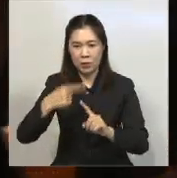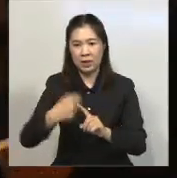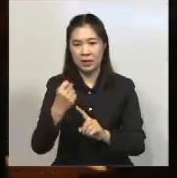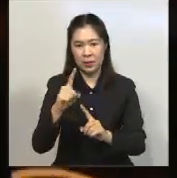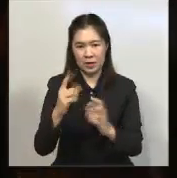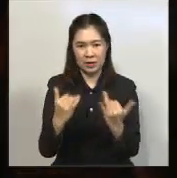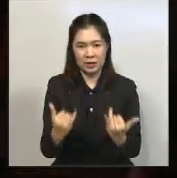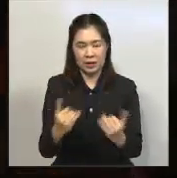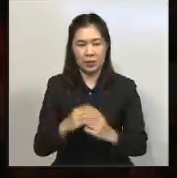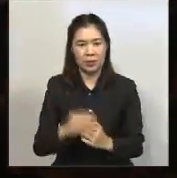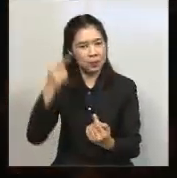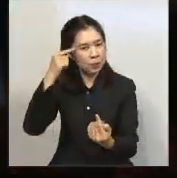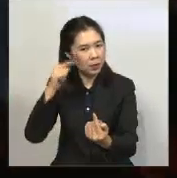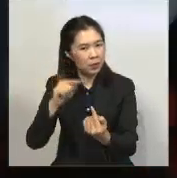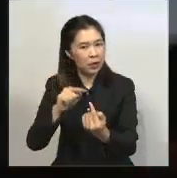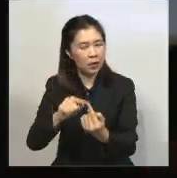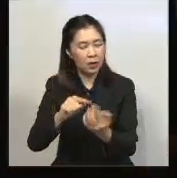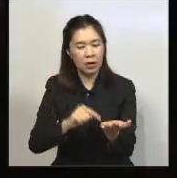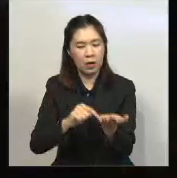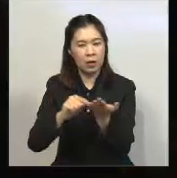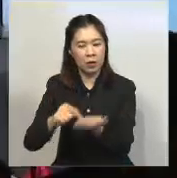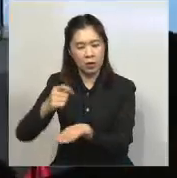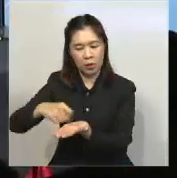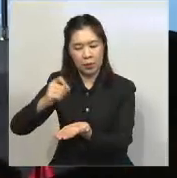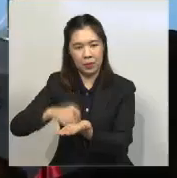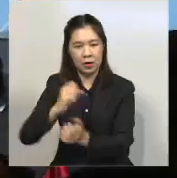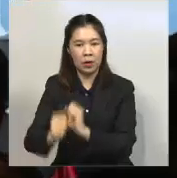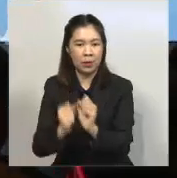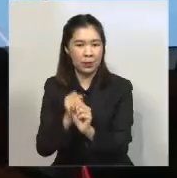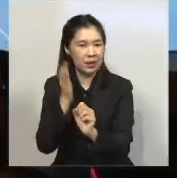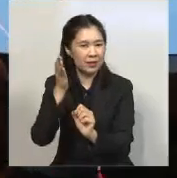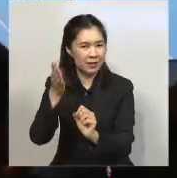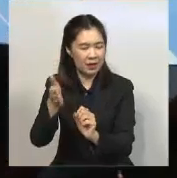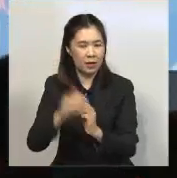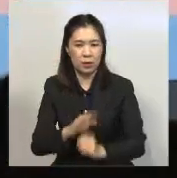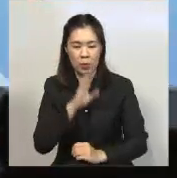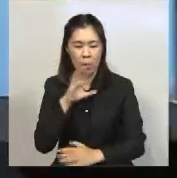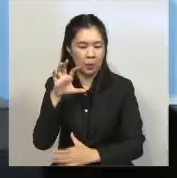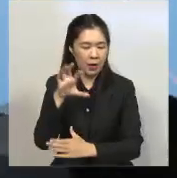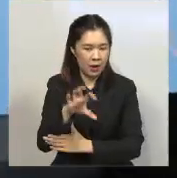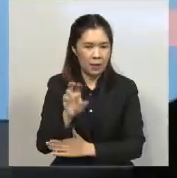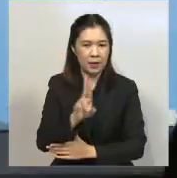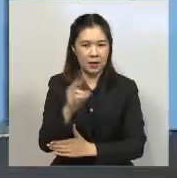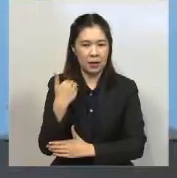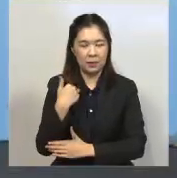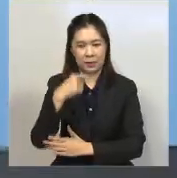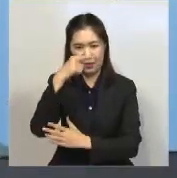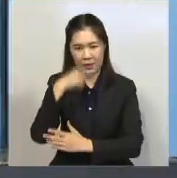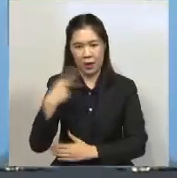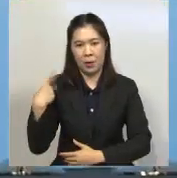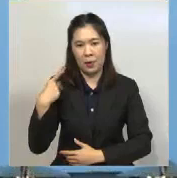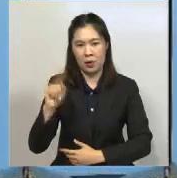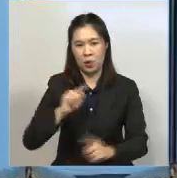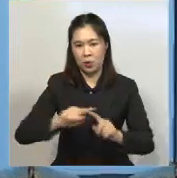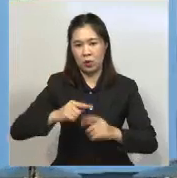นนี้และตั้งเป้าหมายว่าจะนำไปสู่การลงนามในปีหน้าเพราะเมื่อมีผลบังคับใช้จะทำให้ไทยได้รับประโยชน์มากจาก